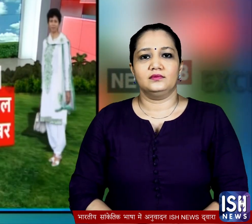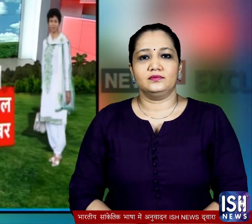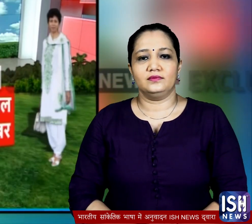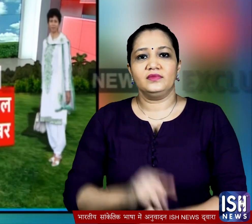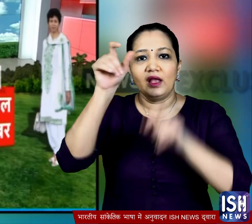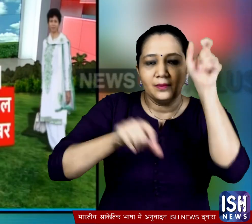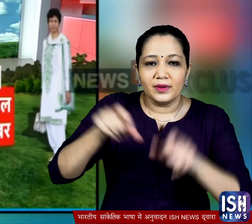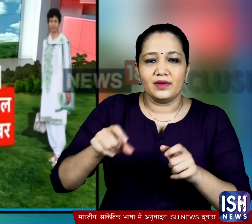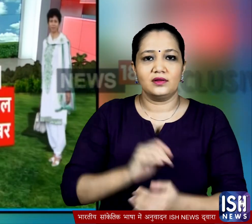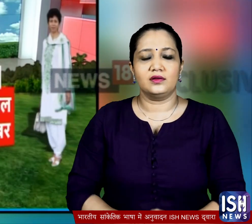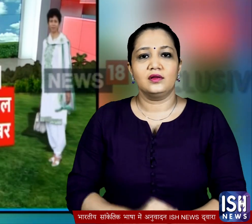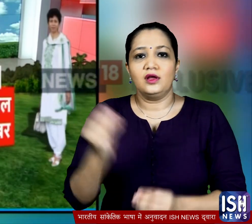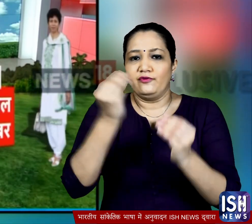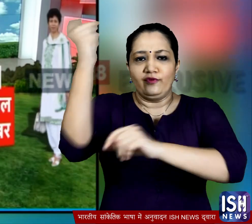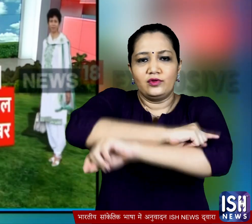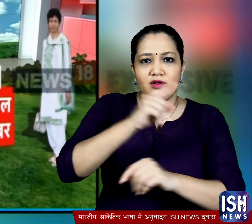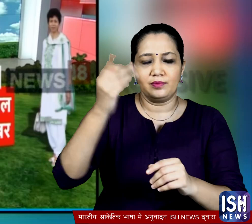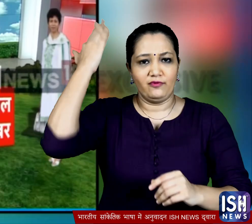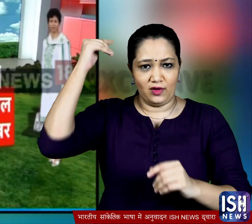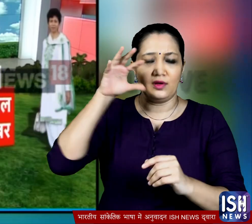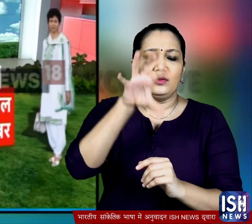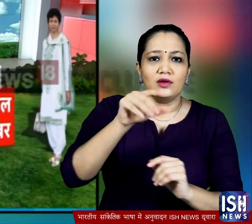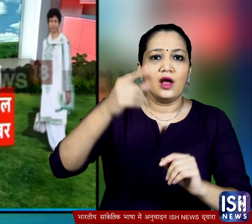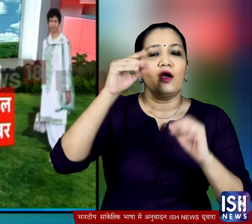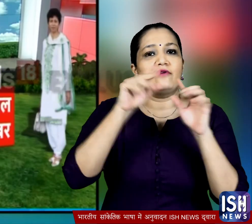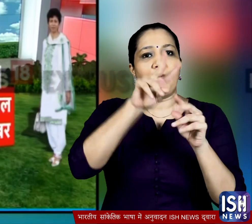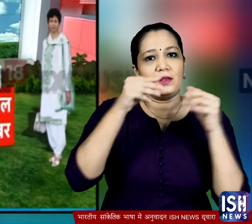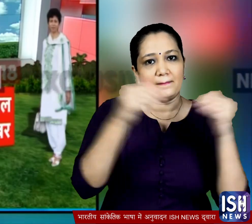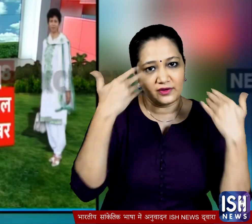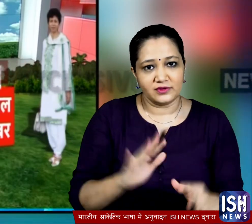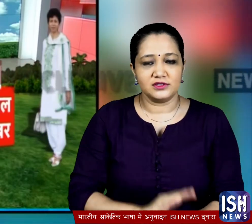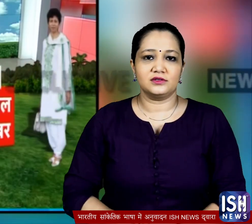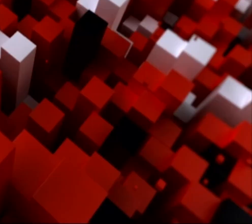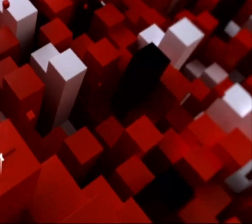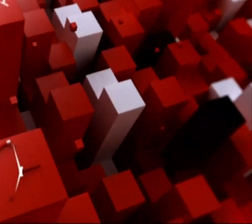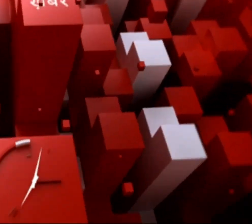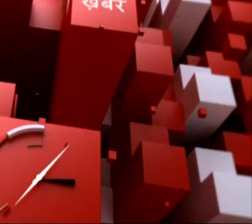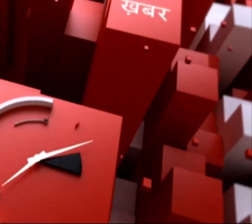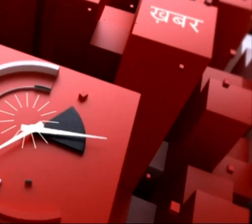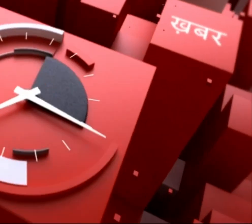खबर तो यह भी है कि ये लोग इस मुद्दे पर कुछ दिनों पहले प्रदेश प्रभारी विवेक बंसल से भी मिले थे।